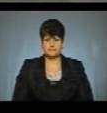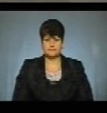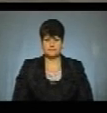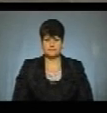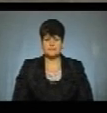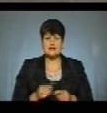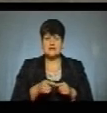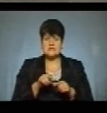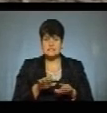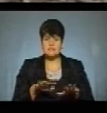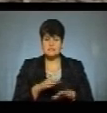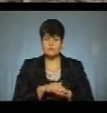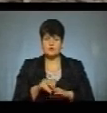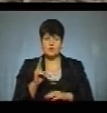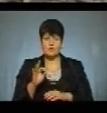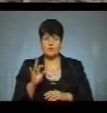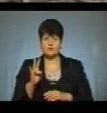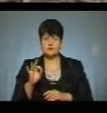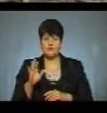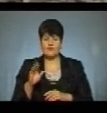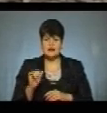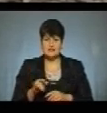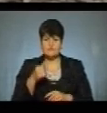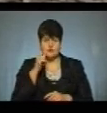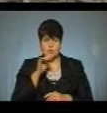Це місце на вулиці Конувальця, де вчора прорвало трубу.